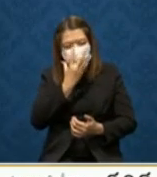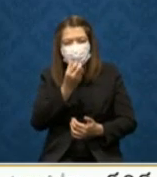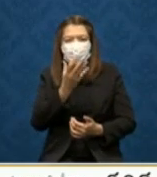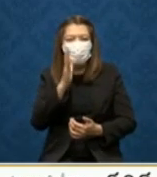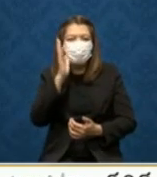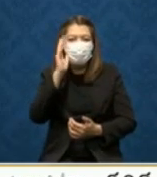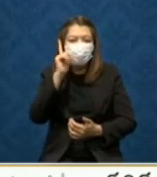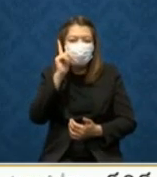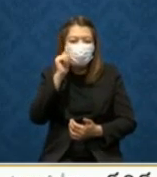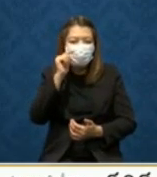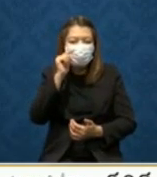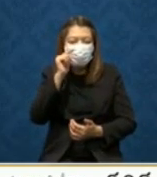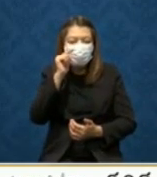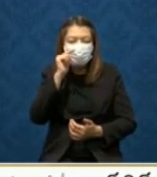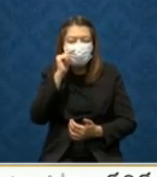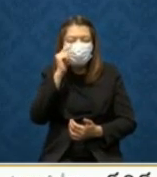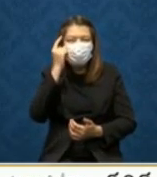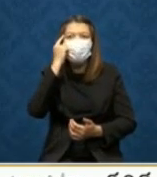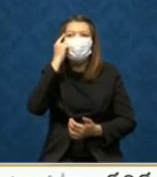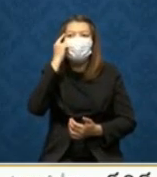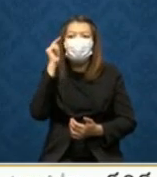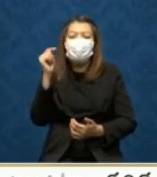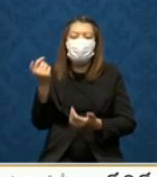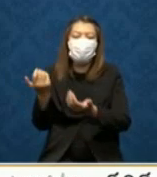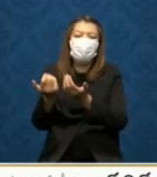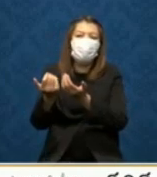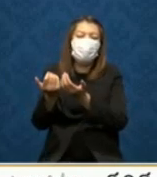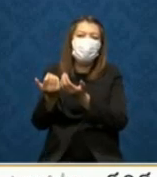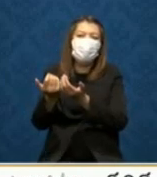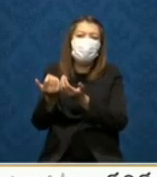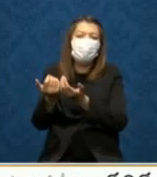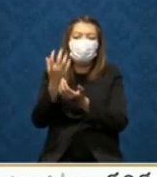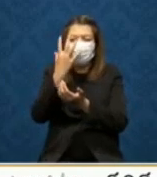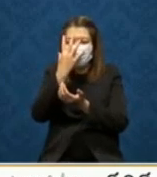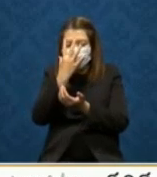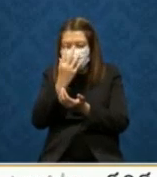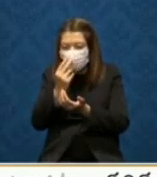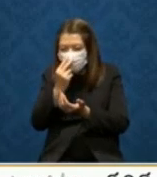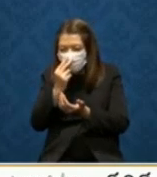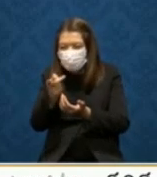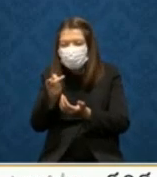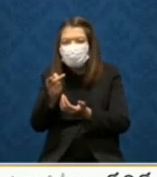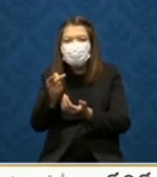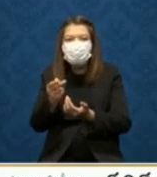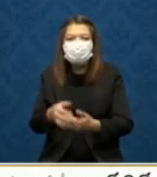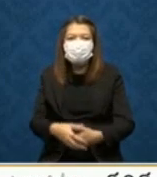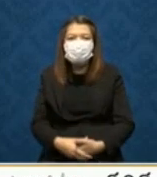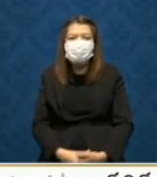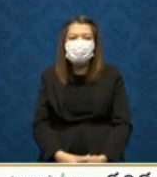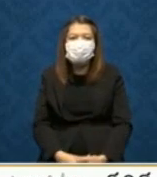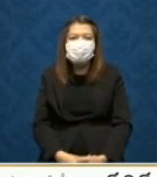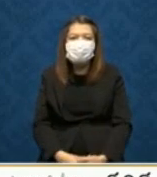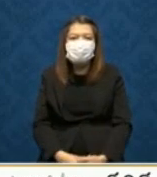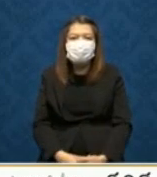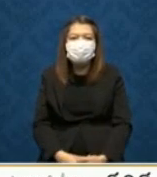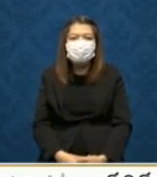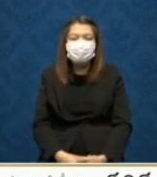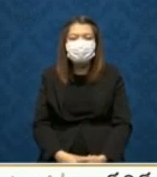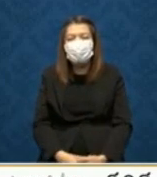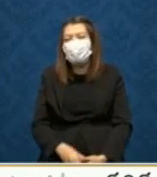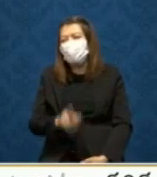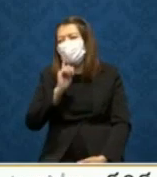พ่อแม่จะเป็นคนสุดท้ายที่ลูกมีอาการซึมเศร้านะครับเราด้อยฆ่าโต๊ะ